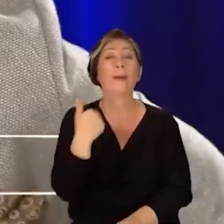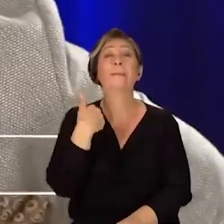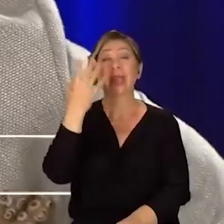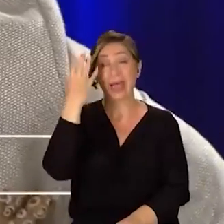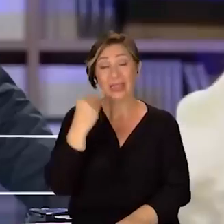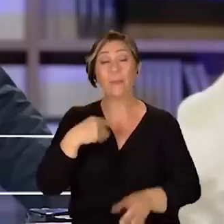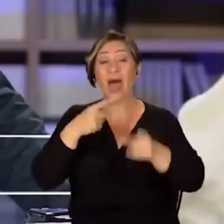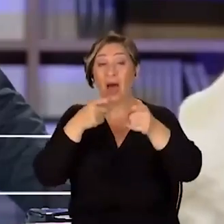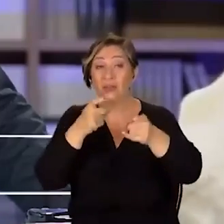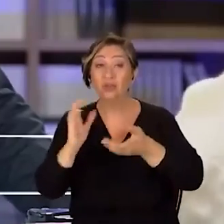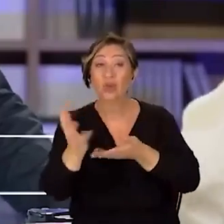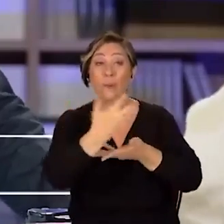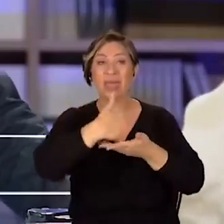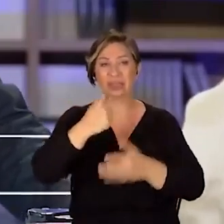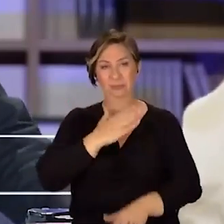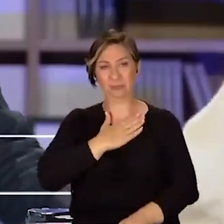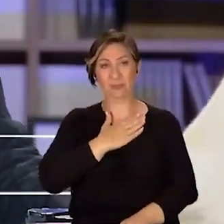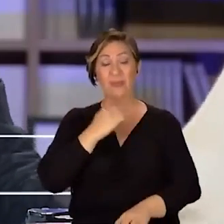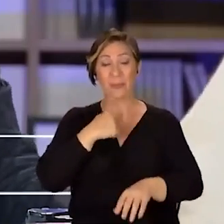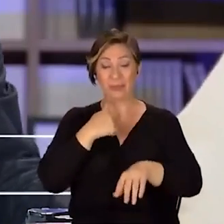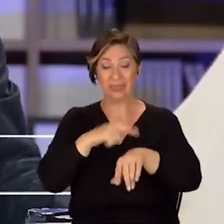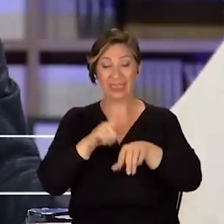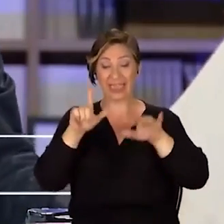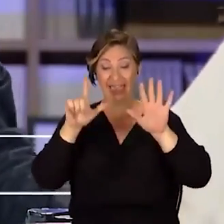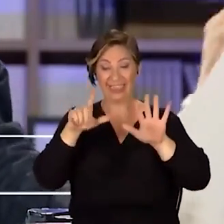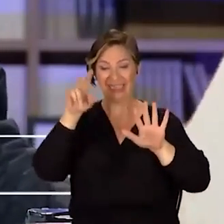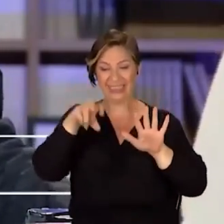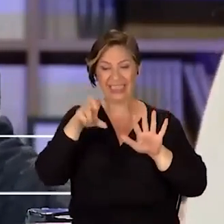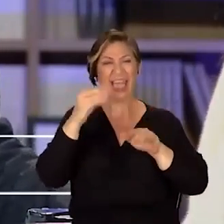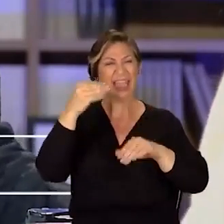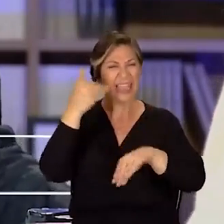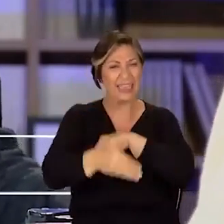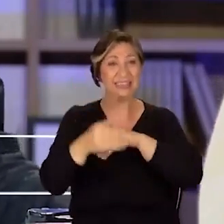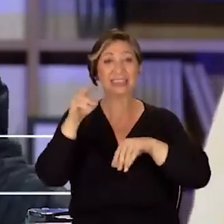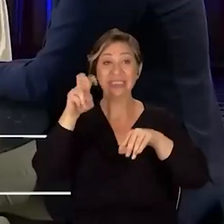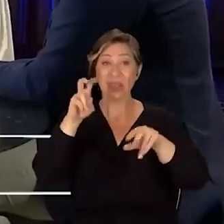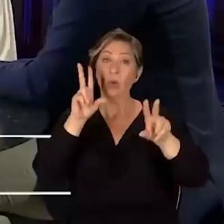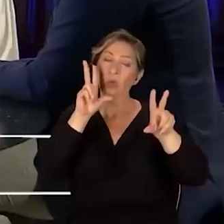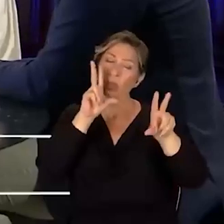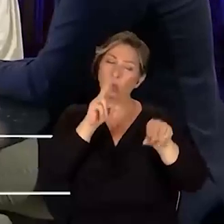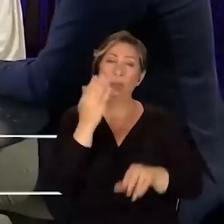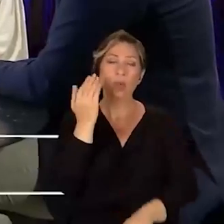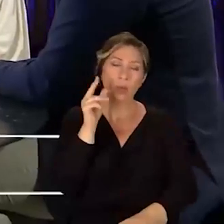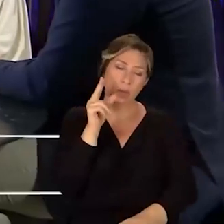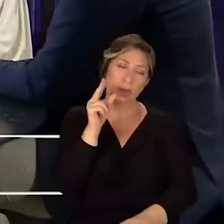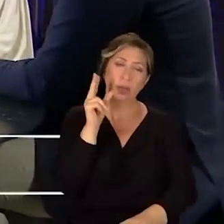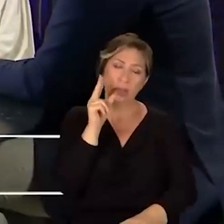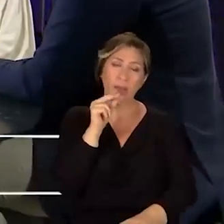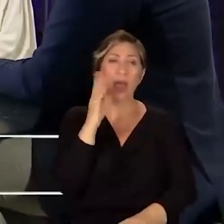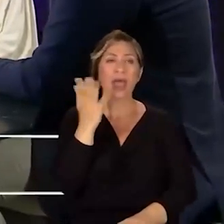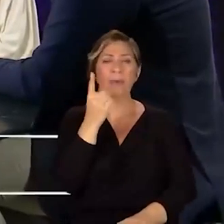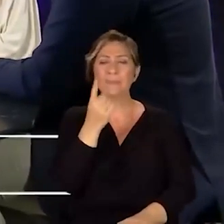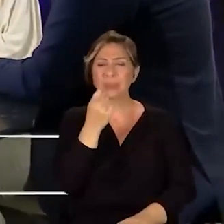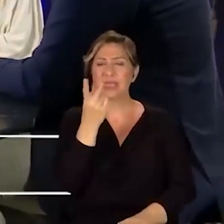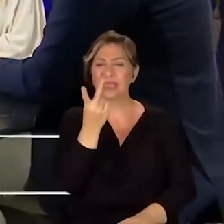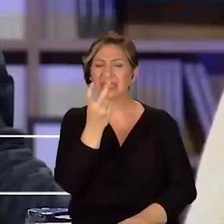ben avcı toplayıcıyım. Benim saat 7'de, 8'de, en geç 8'de mutlaka uykum geliyor. En az